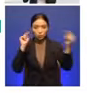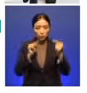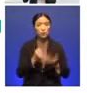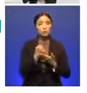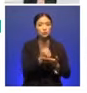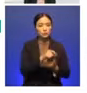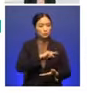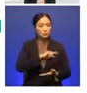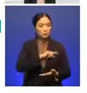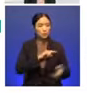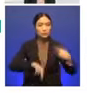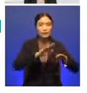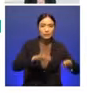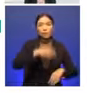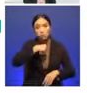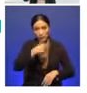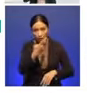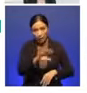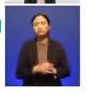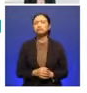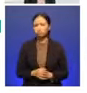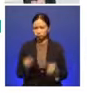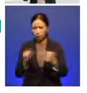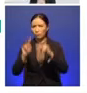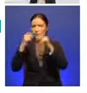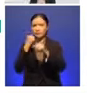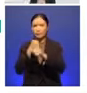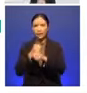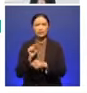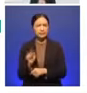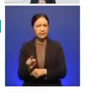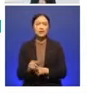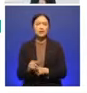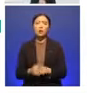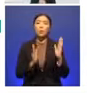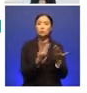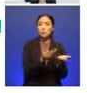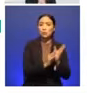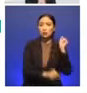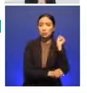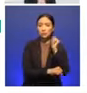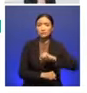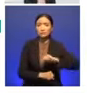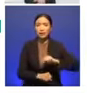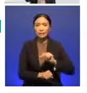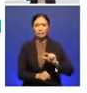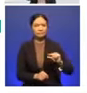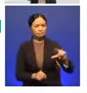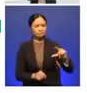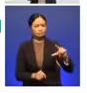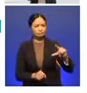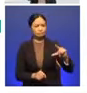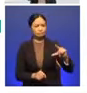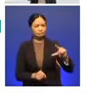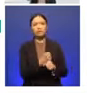เป็นประเด็นสำคัญอีกข้อหนึ่งก็คือการมีงานทำนะครับเราจะเห็นว่าครัวเรือนที่จนที่สุดเนี่ยครับด้านซ้ายมือมีอัตราการมีงาน